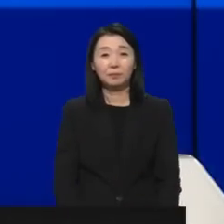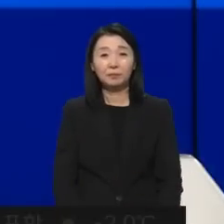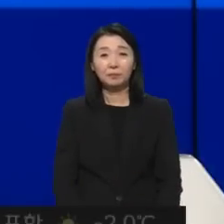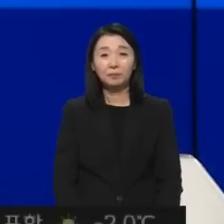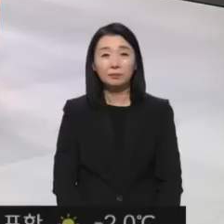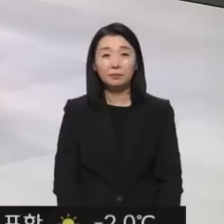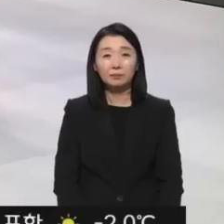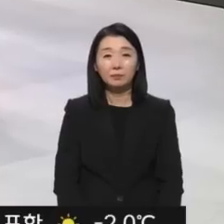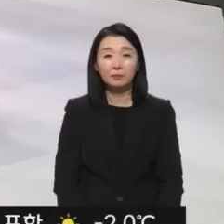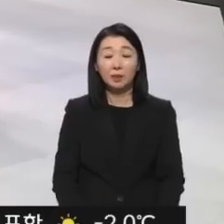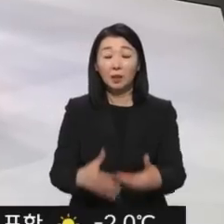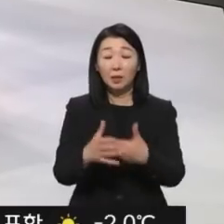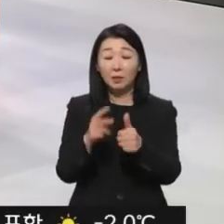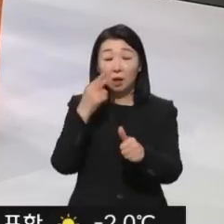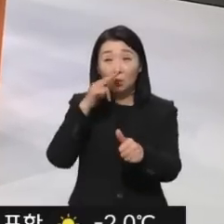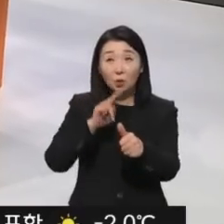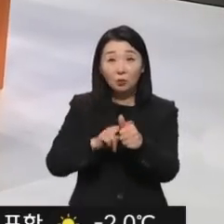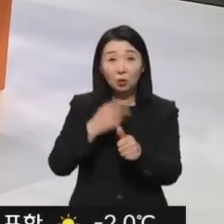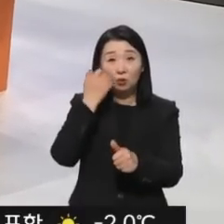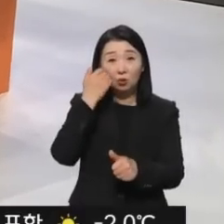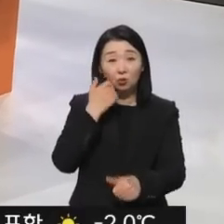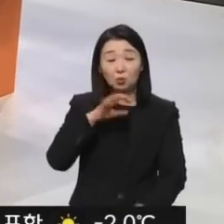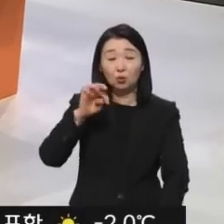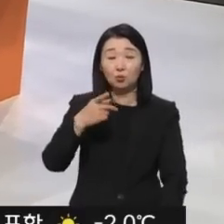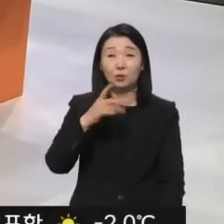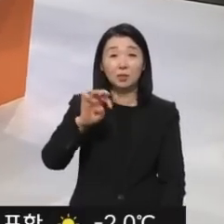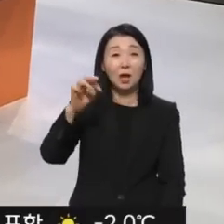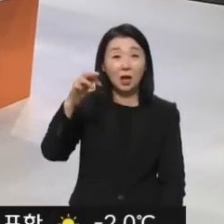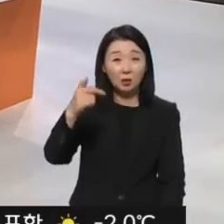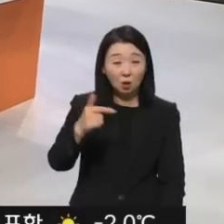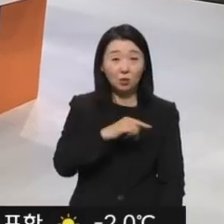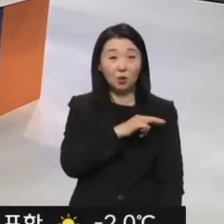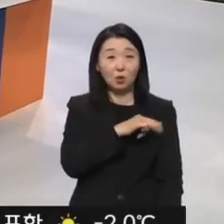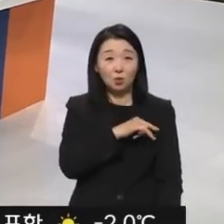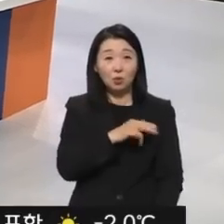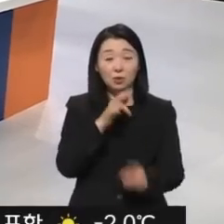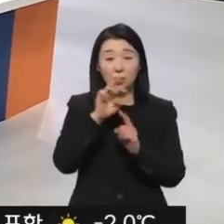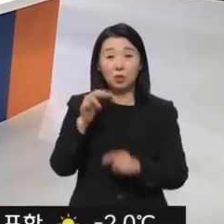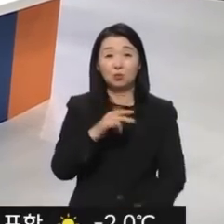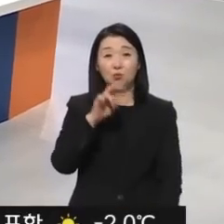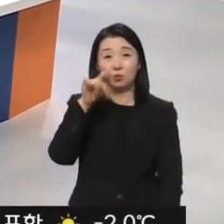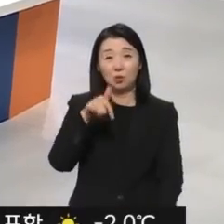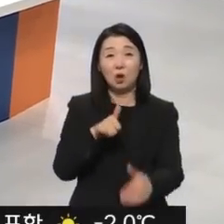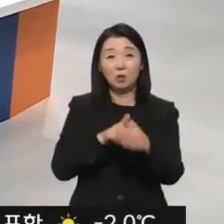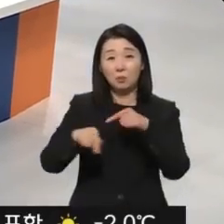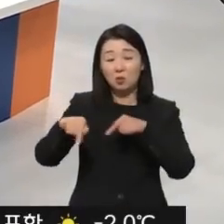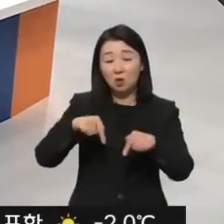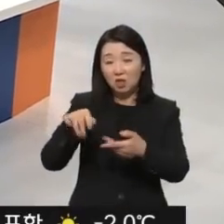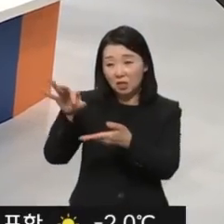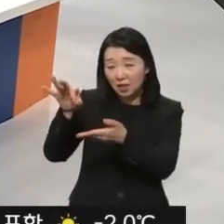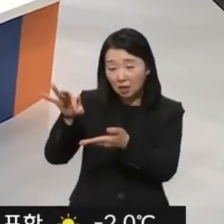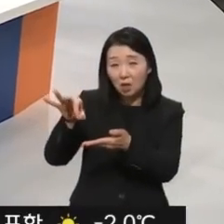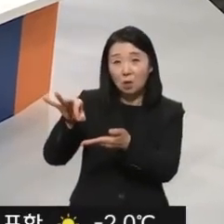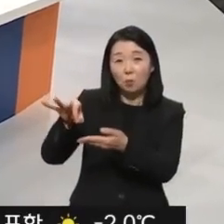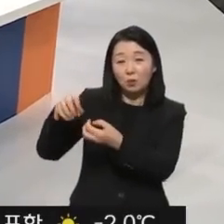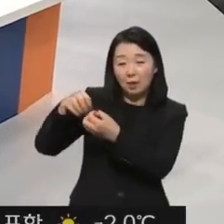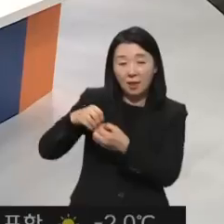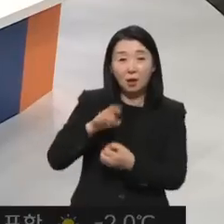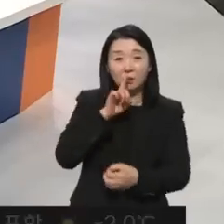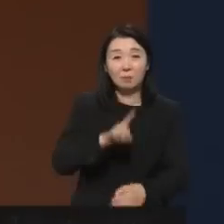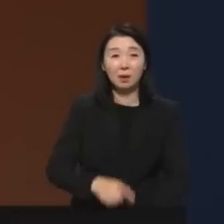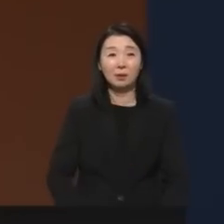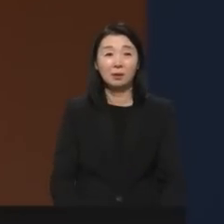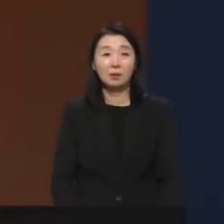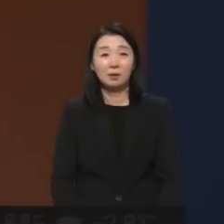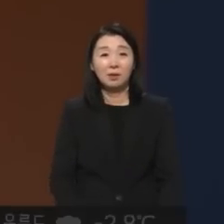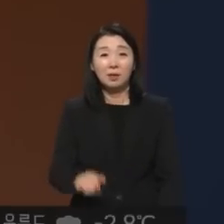당권 도전을 선언한 윤상현 의원이 이준석 전 대표의 정치적 자산을 본인이 이어가겠다는 뜻을 밝혔다는 거죠. 네, 그렇습니다.